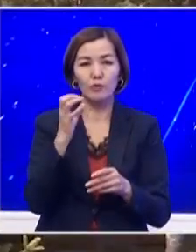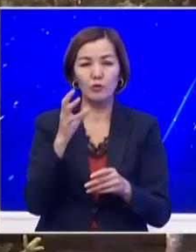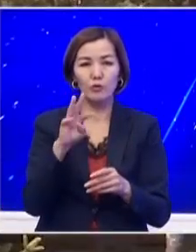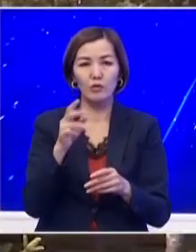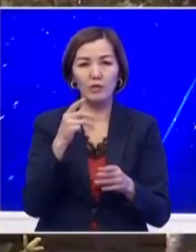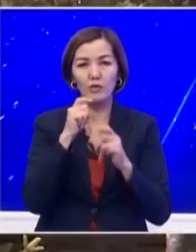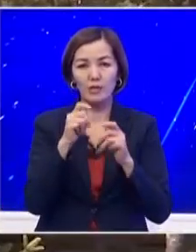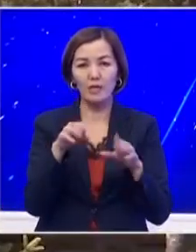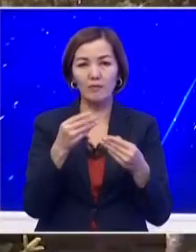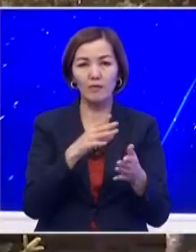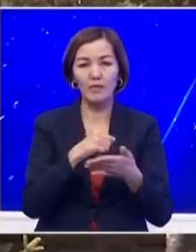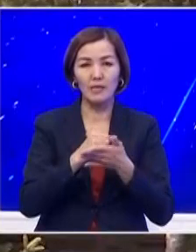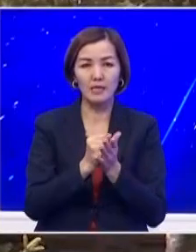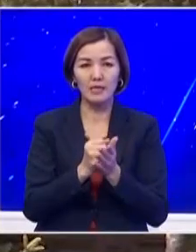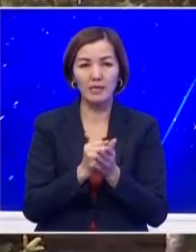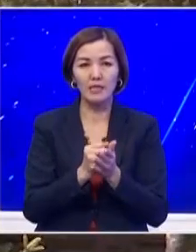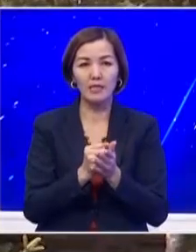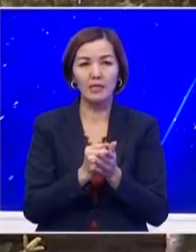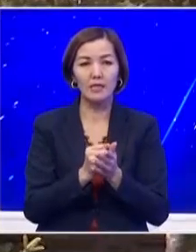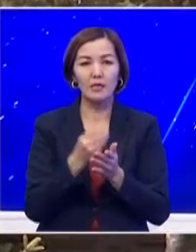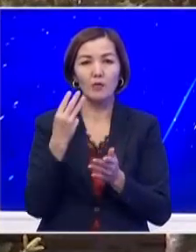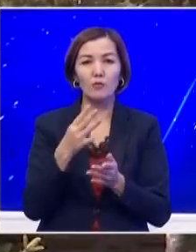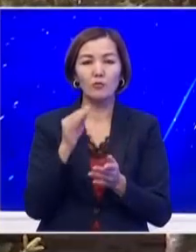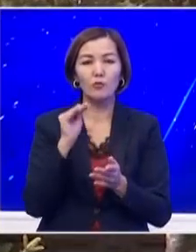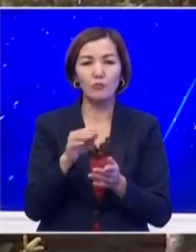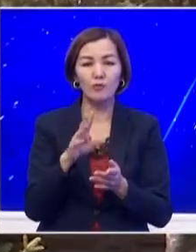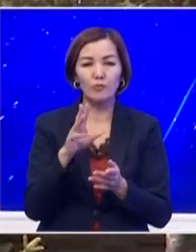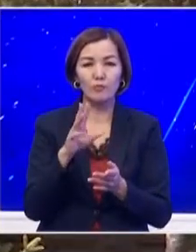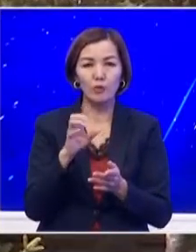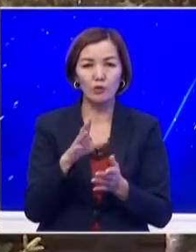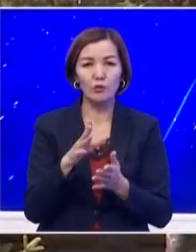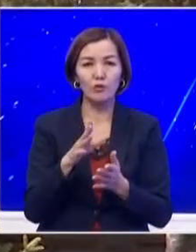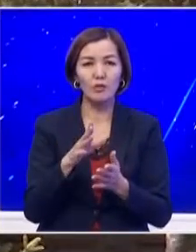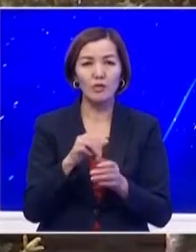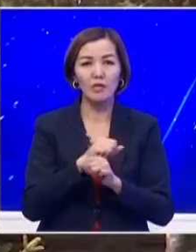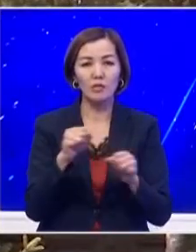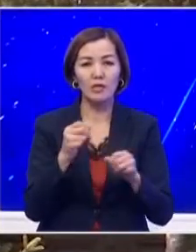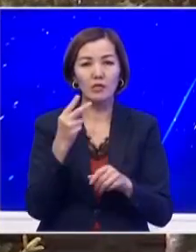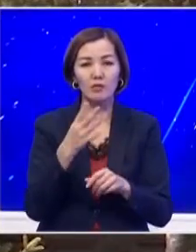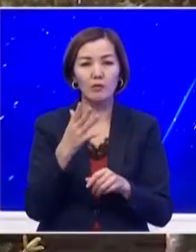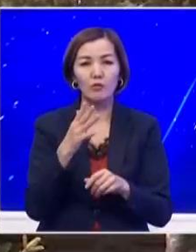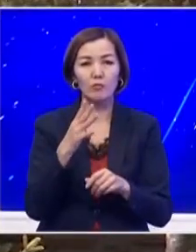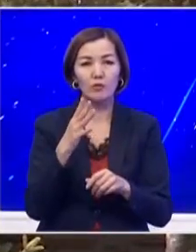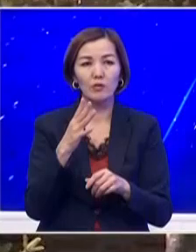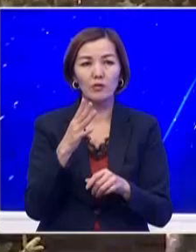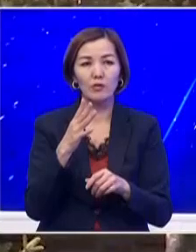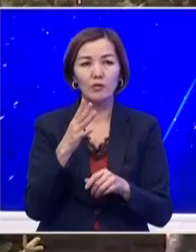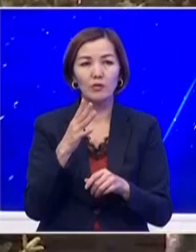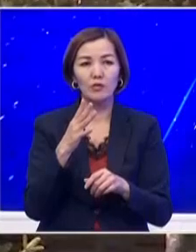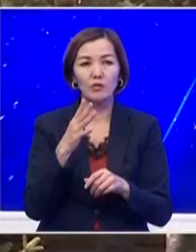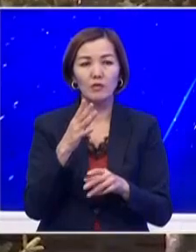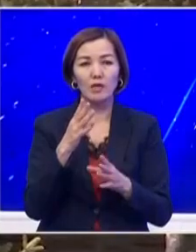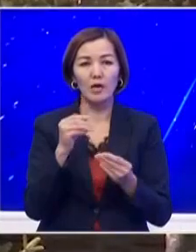ақшалай сыйақы белгіленген, травматикалық тапаншаға 34 500 теңге, және жарылғыш заттарға 24 150 теңгеде ақшалай сыйақы